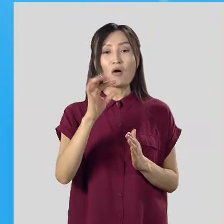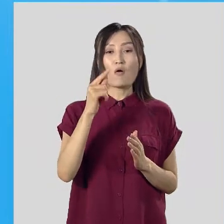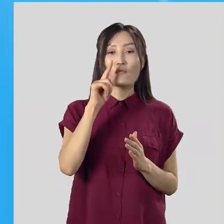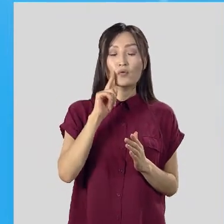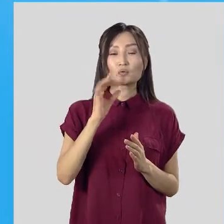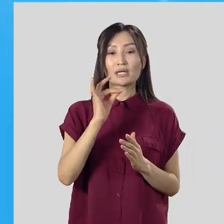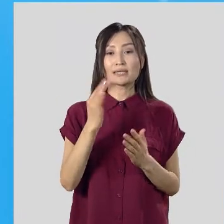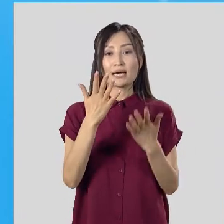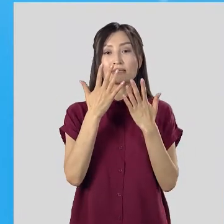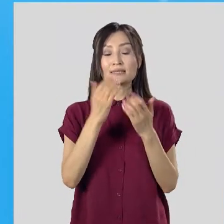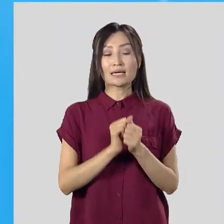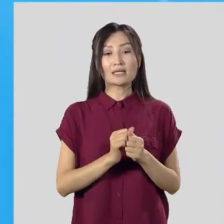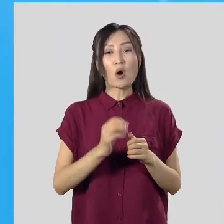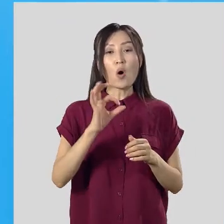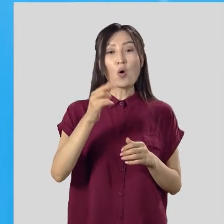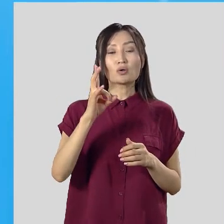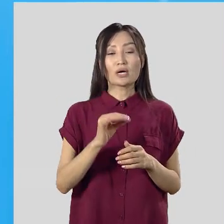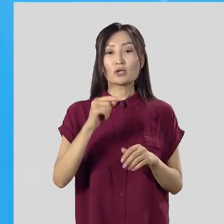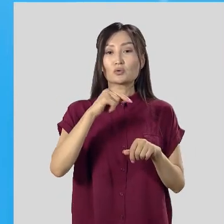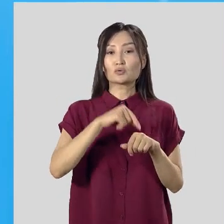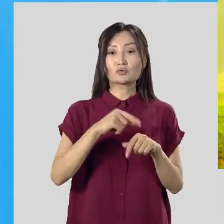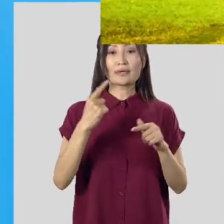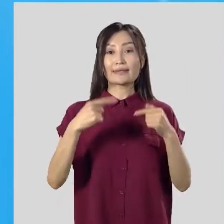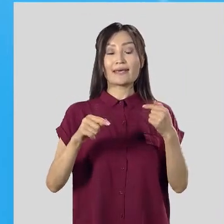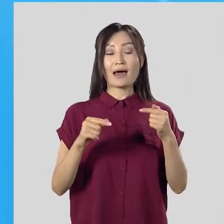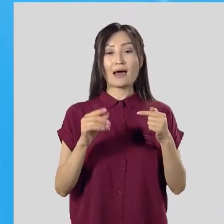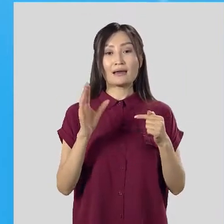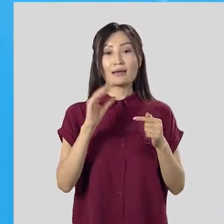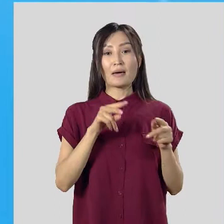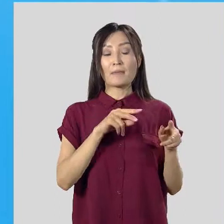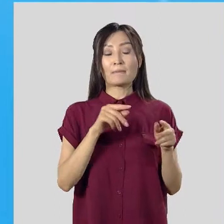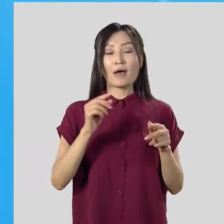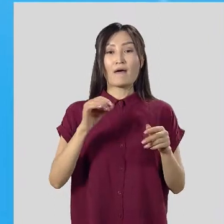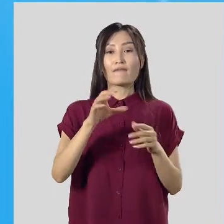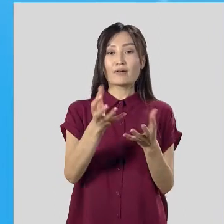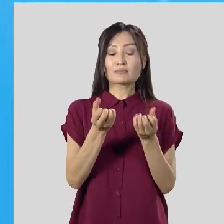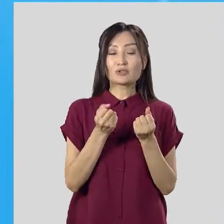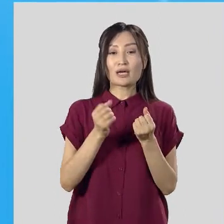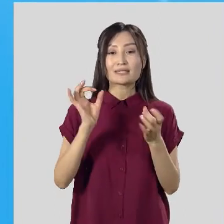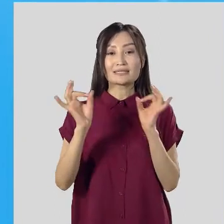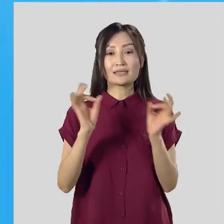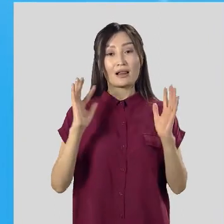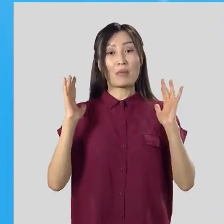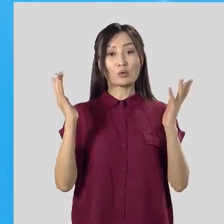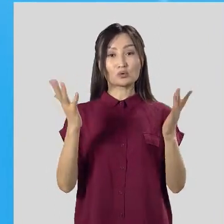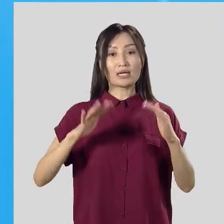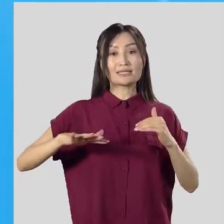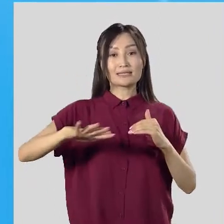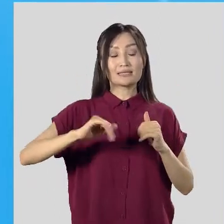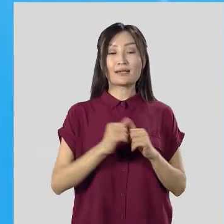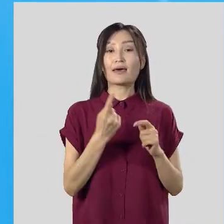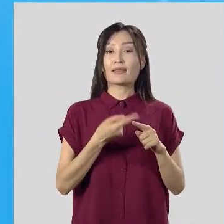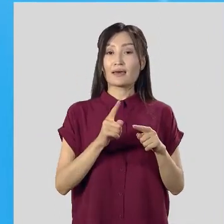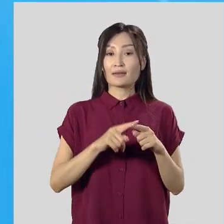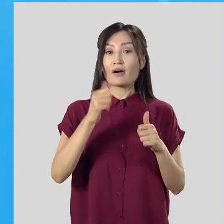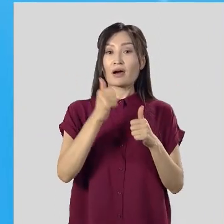осязания. Органы чувств идеально приспособлены к восприятию сигналов окружающей среды. Для этого